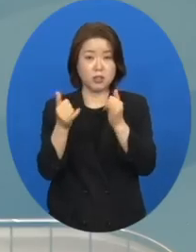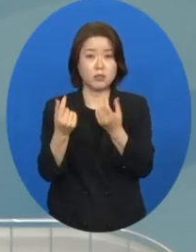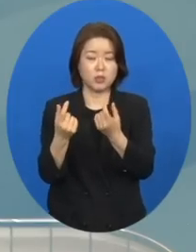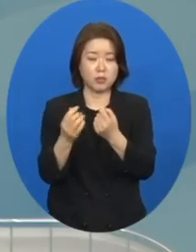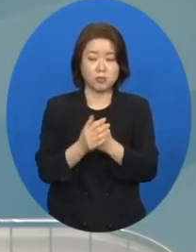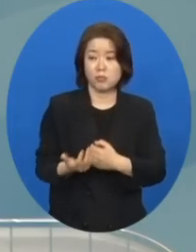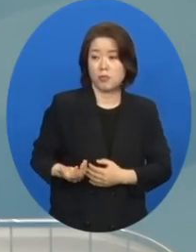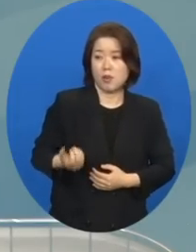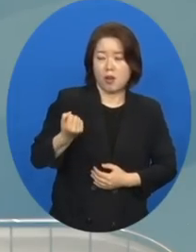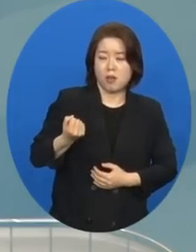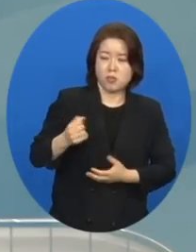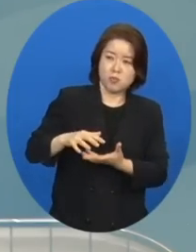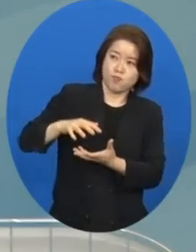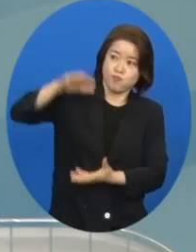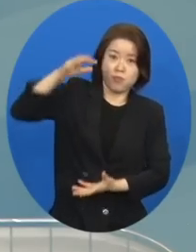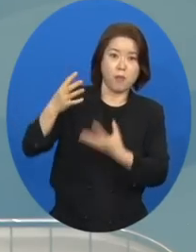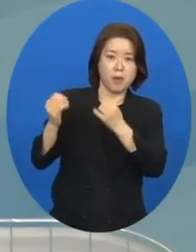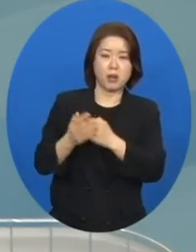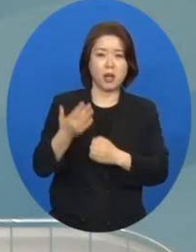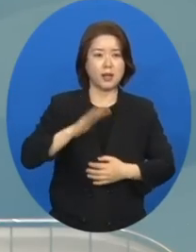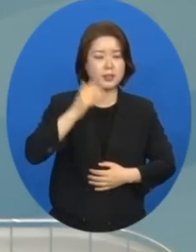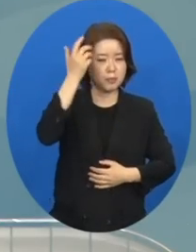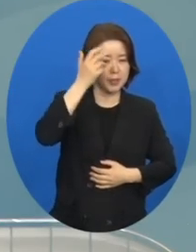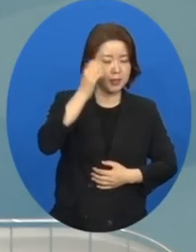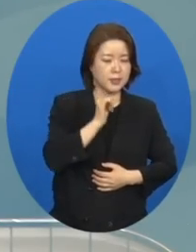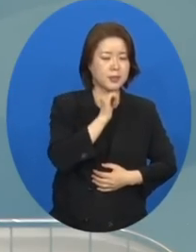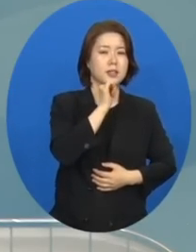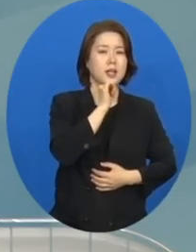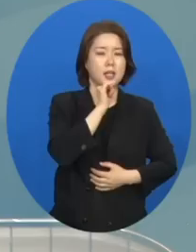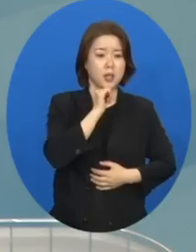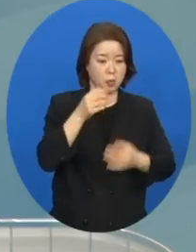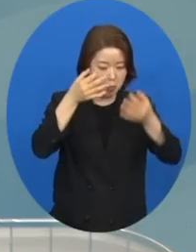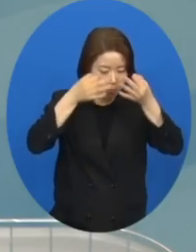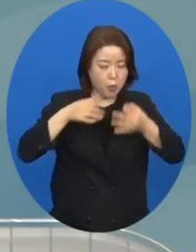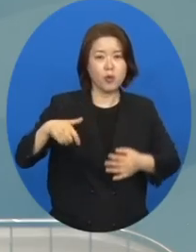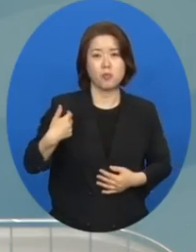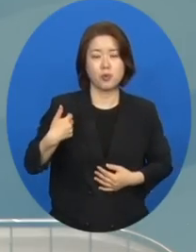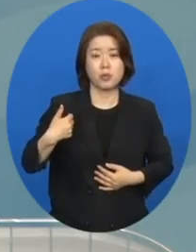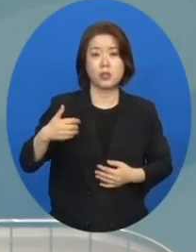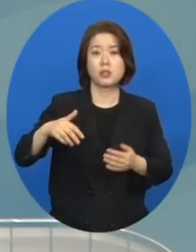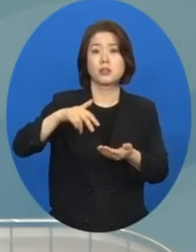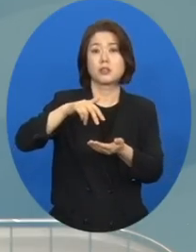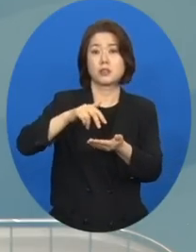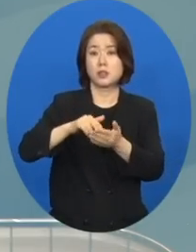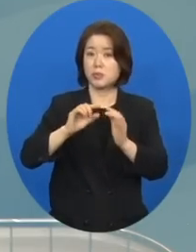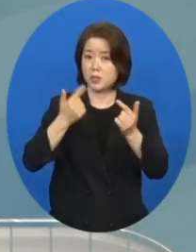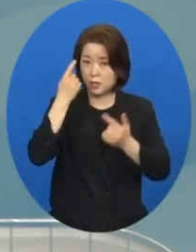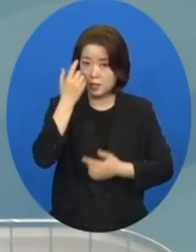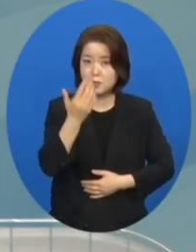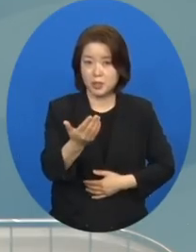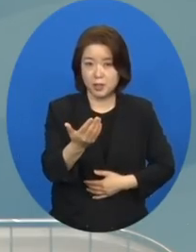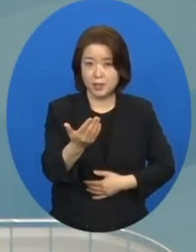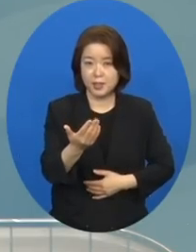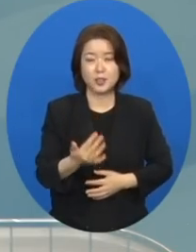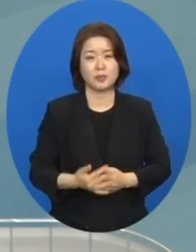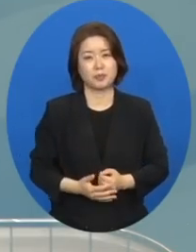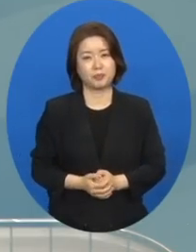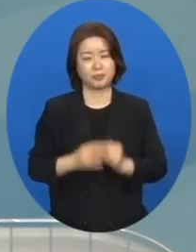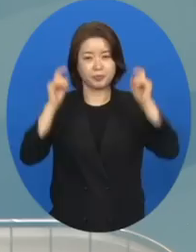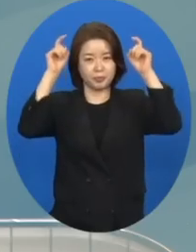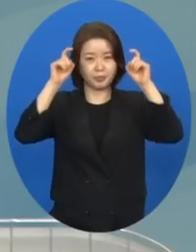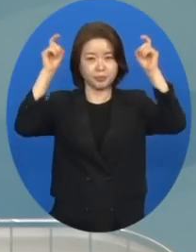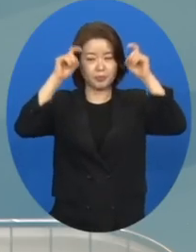않지만 자신의 영적인 간암을 알지 못하는 혹시 그런 형편은 아닌지요 양이